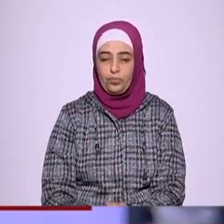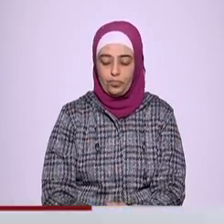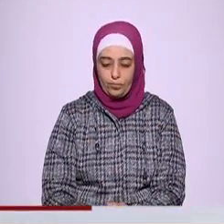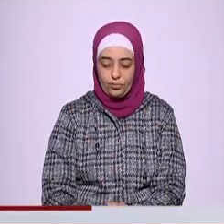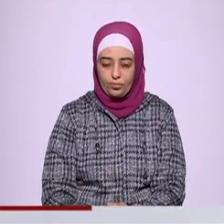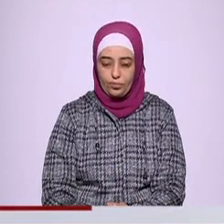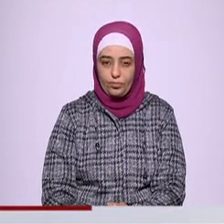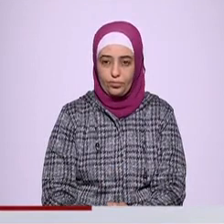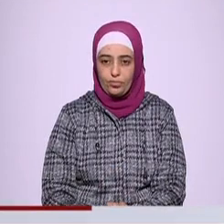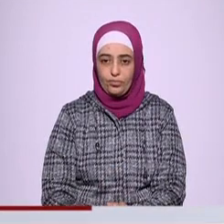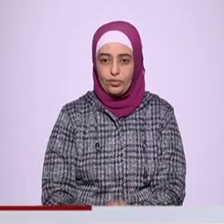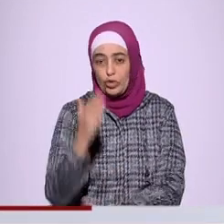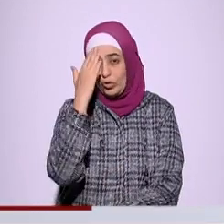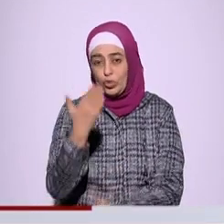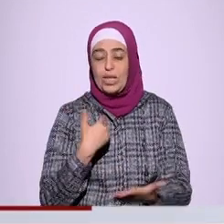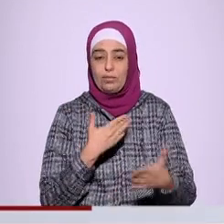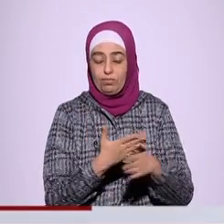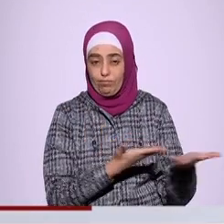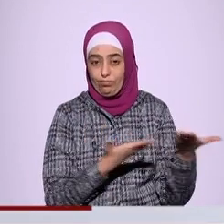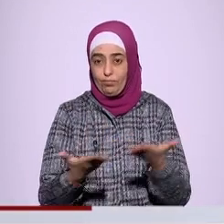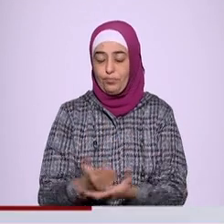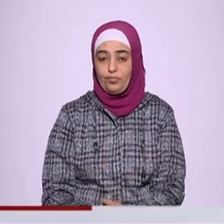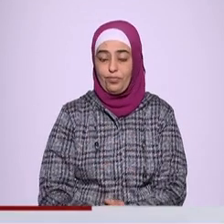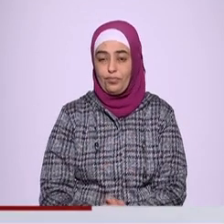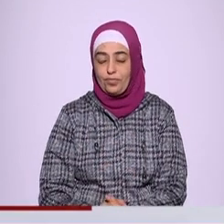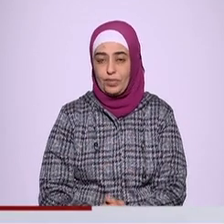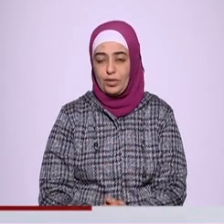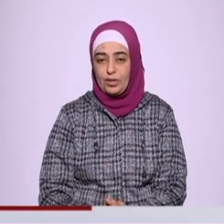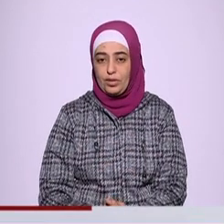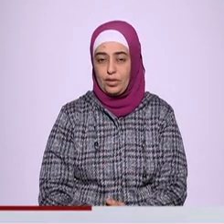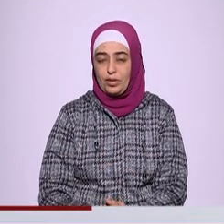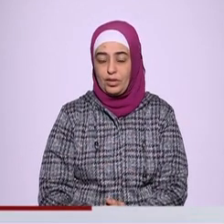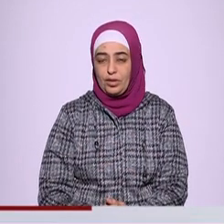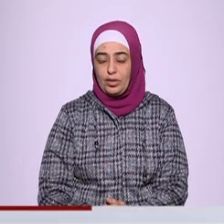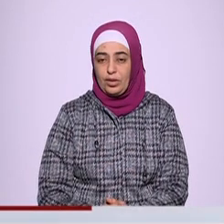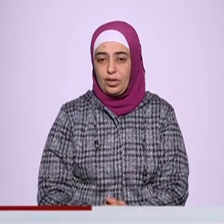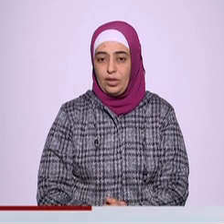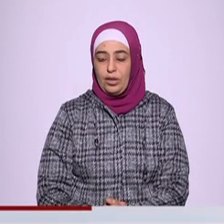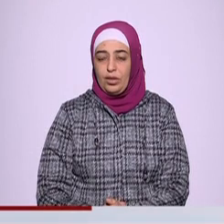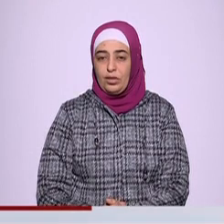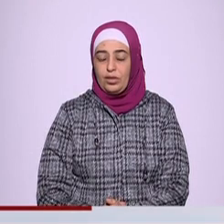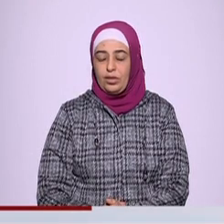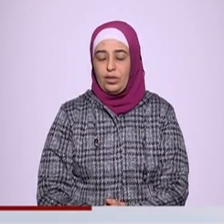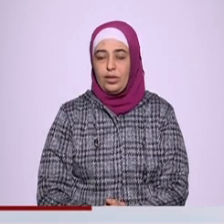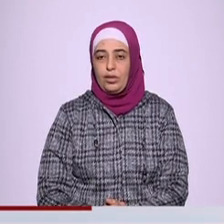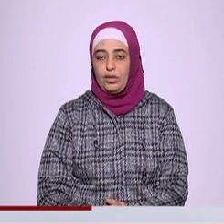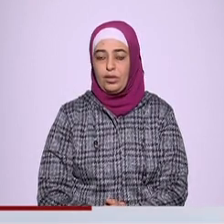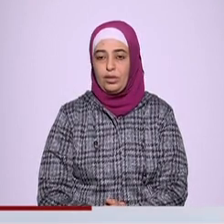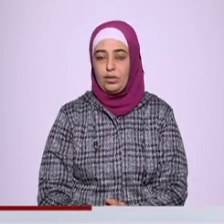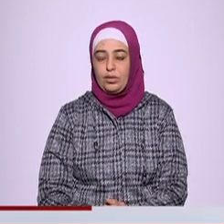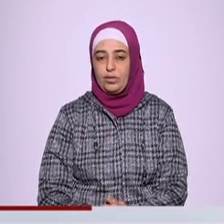شكرا للاستضافة. طبعا العودة للمربع الأول لن تكون إلا في